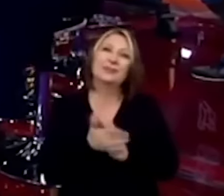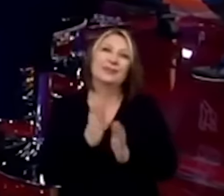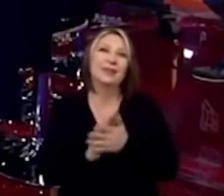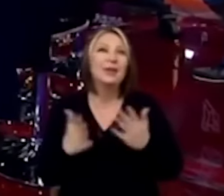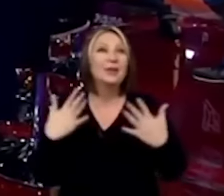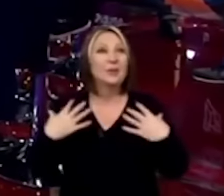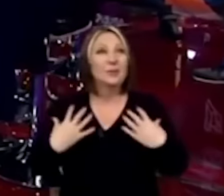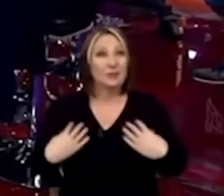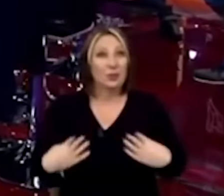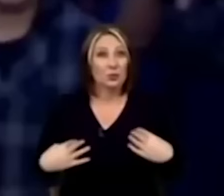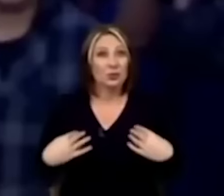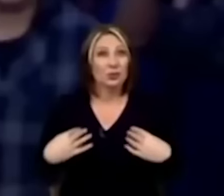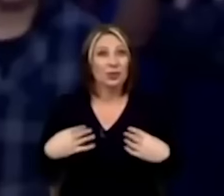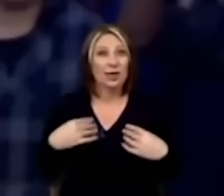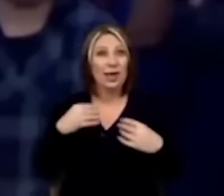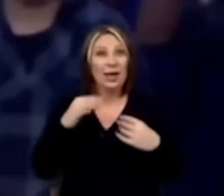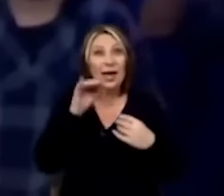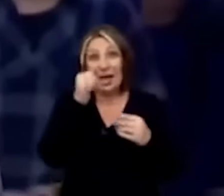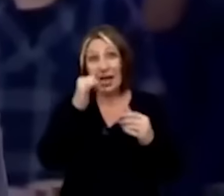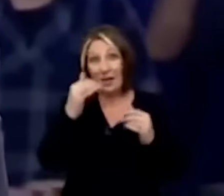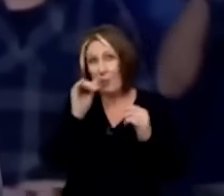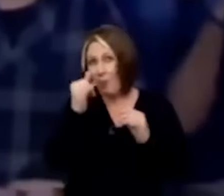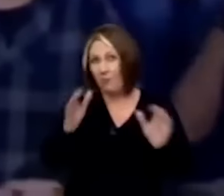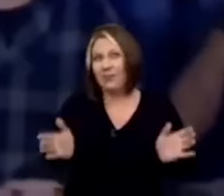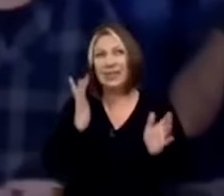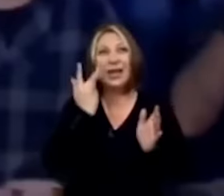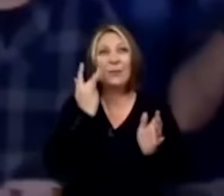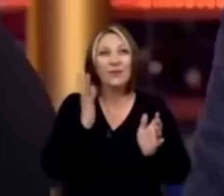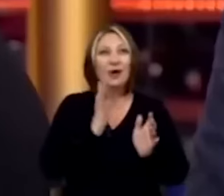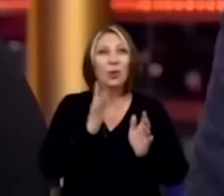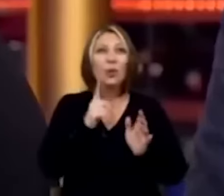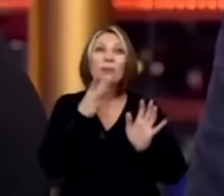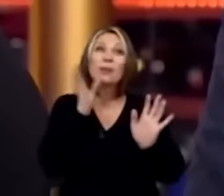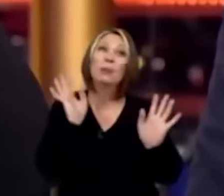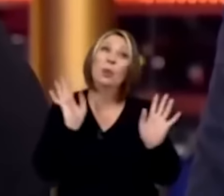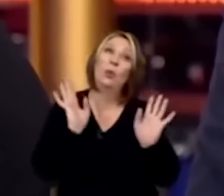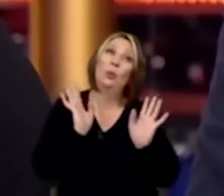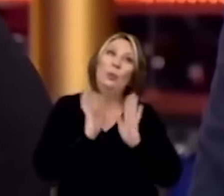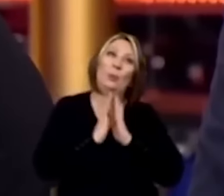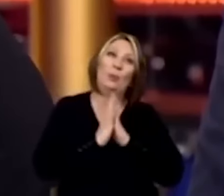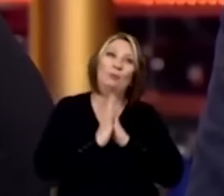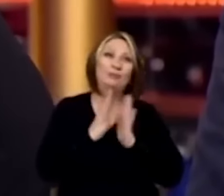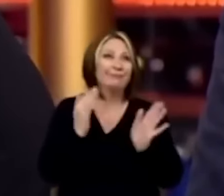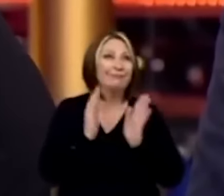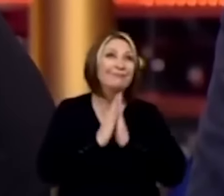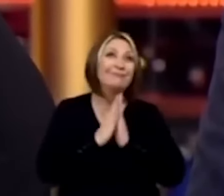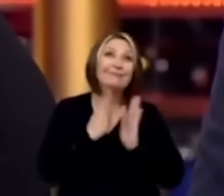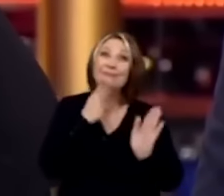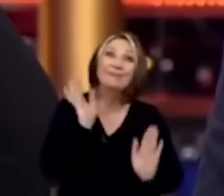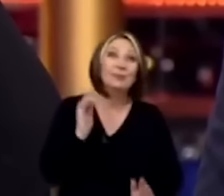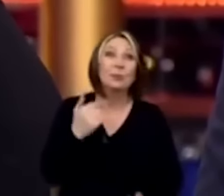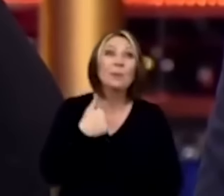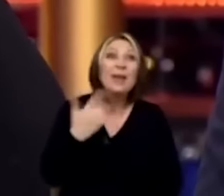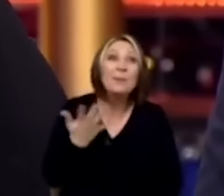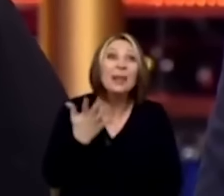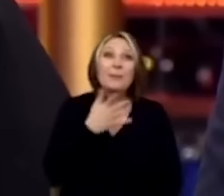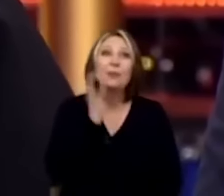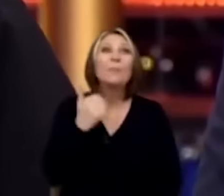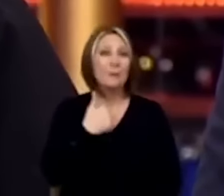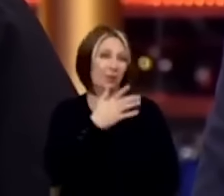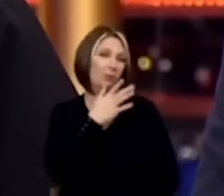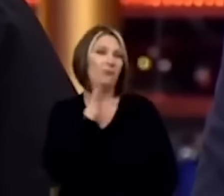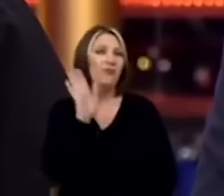Ve vücudu yani her değil mi kalçanın bile kremi var galiba. O kadarını bilemiyorum efendim. O kadarını ben bile bilmiyorum. Var,